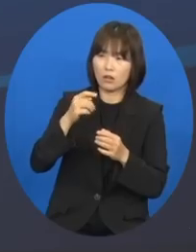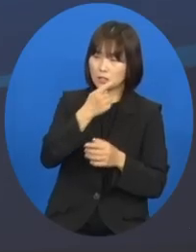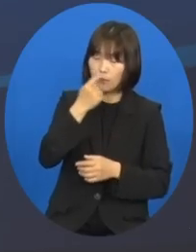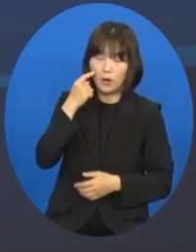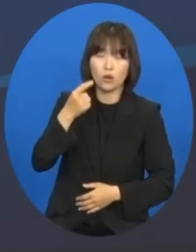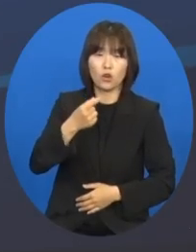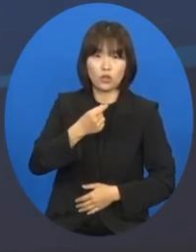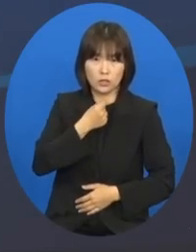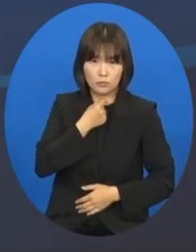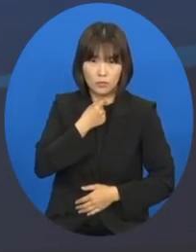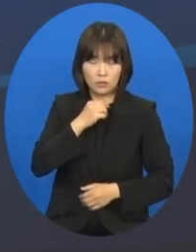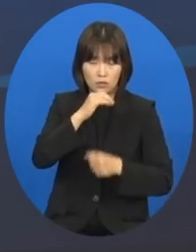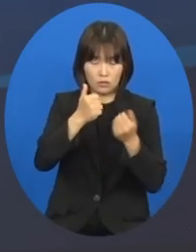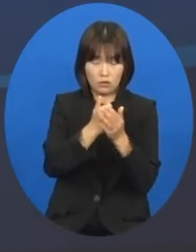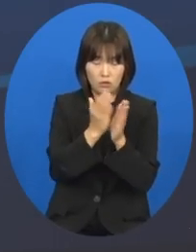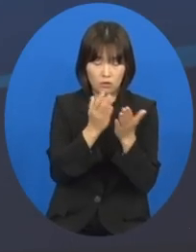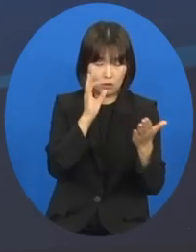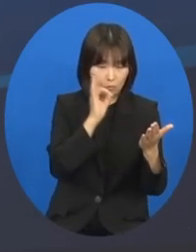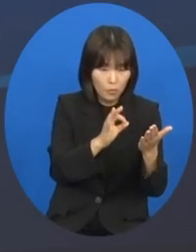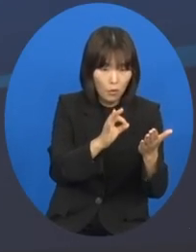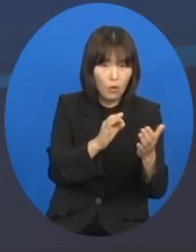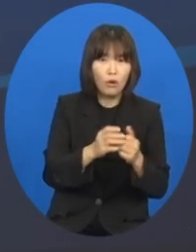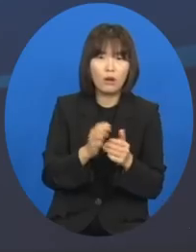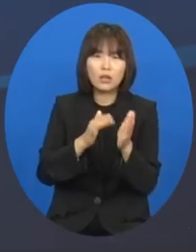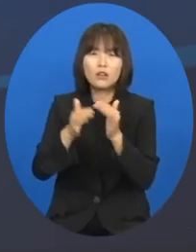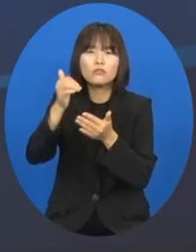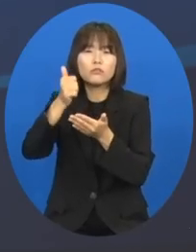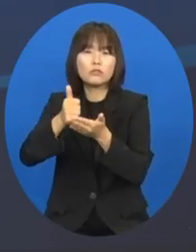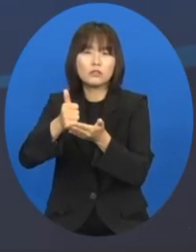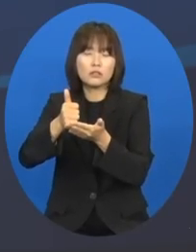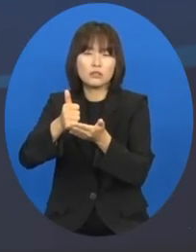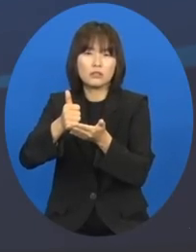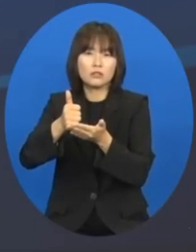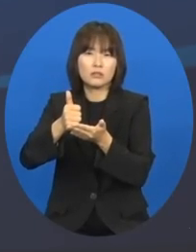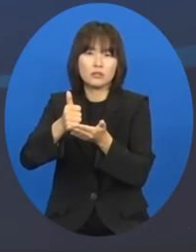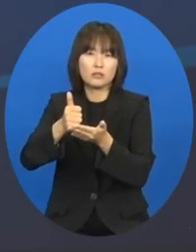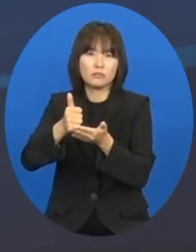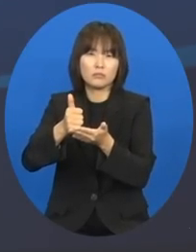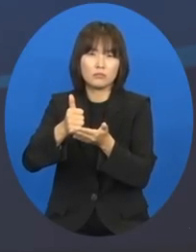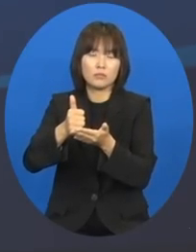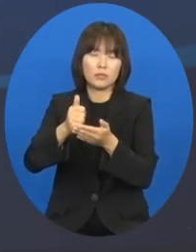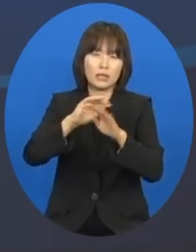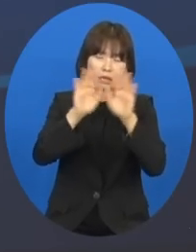밤에도 기도하시고 낮에는 너무나 피곤하시니까 풍랑에 있는 뭐 바다에서